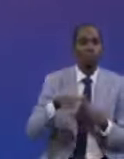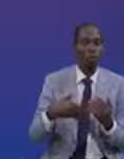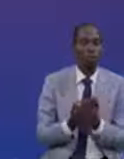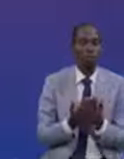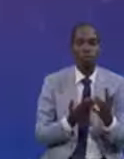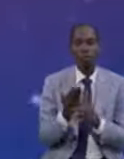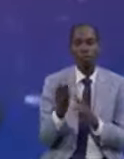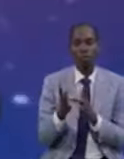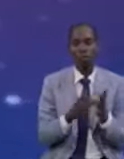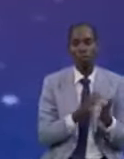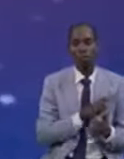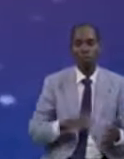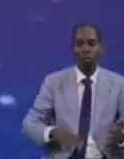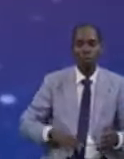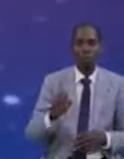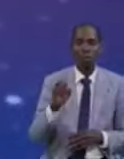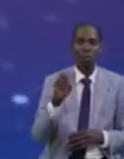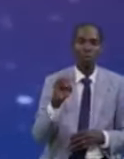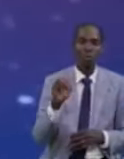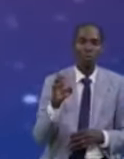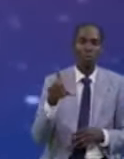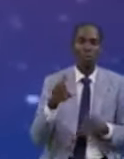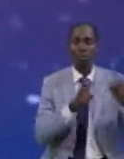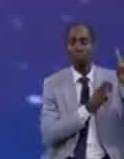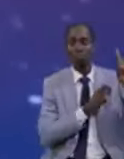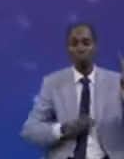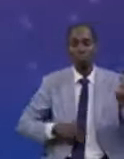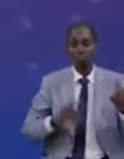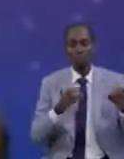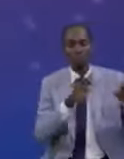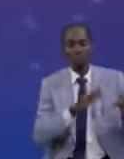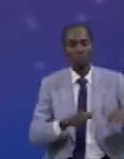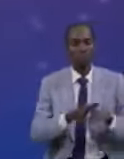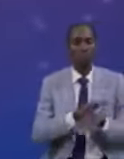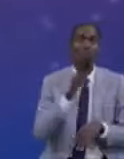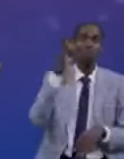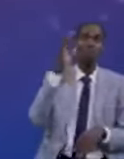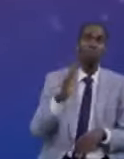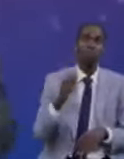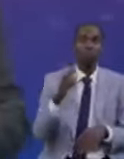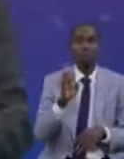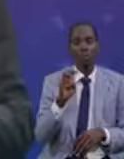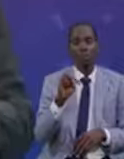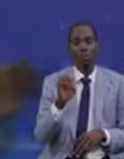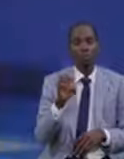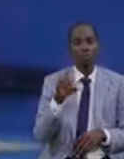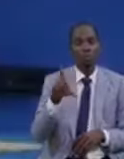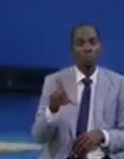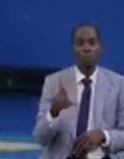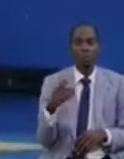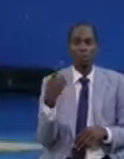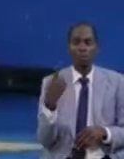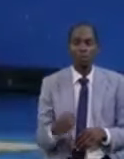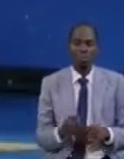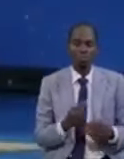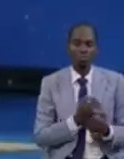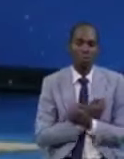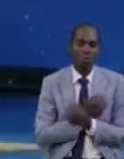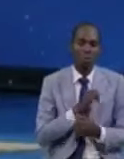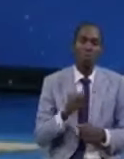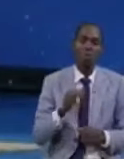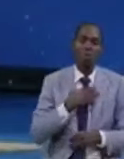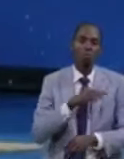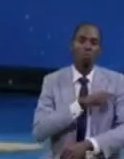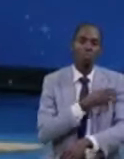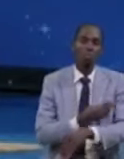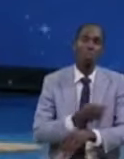Emmanuel le Dieu miséricordieux Emmanuel le Dieu compatissant Emmanuel le Dieu tout-puissant cette grâce